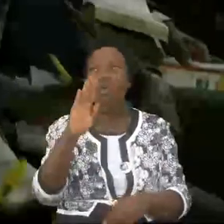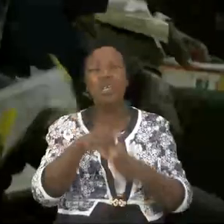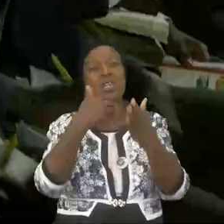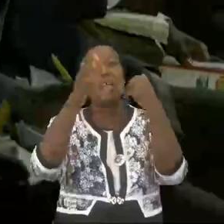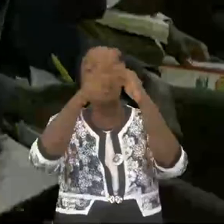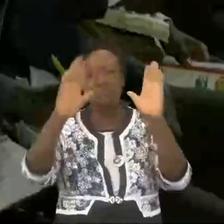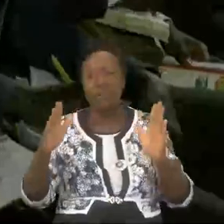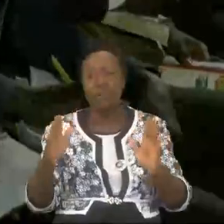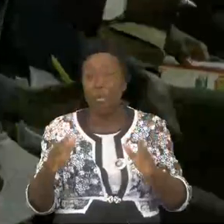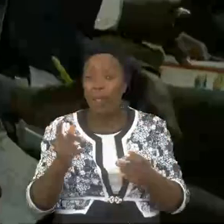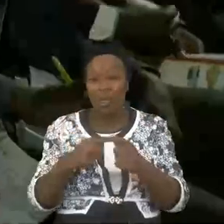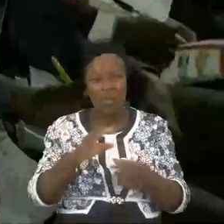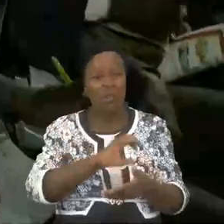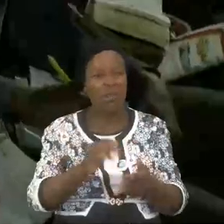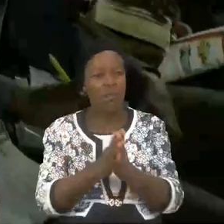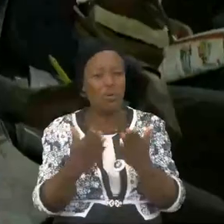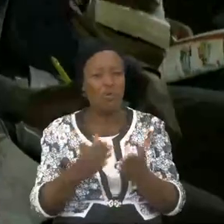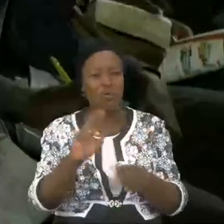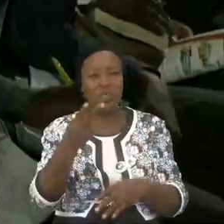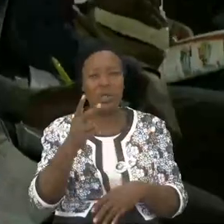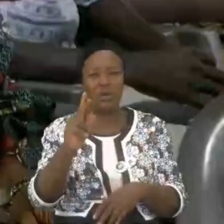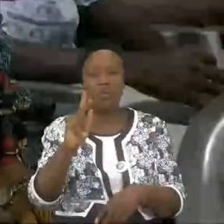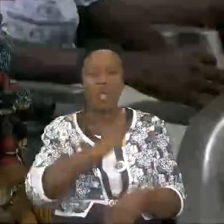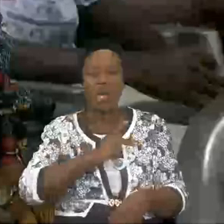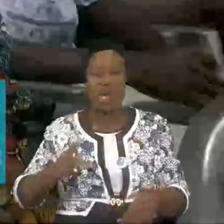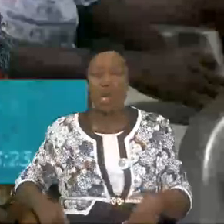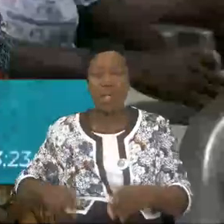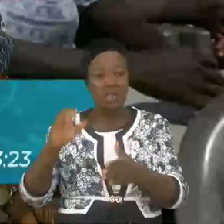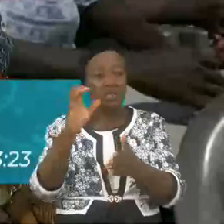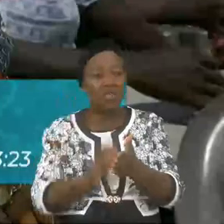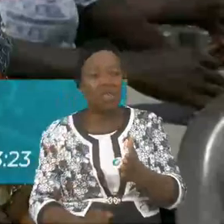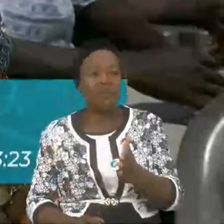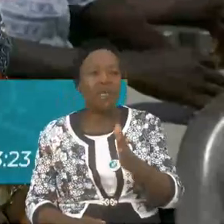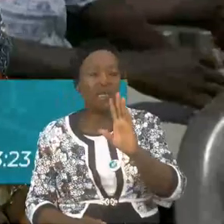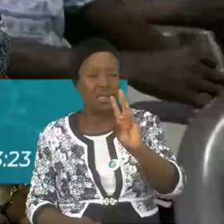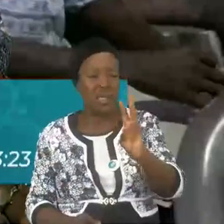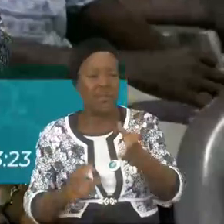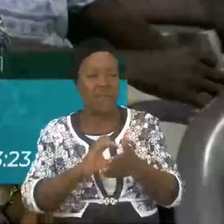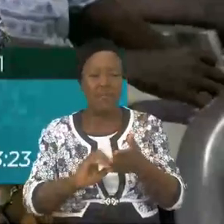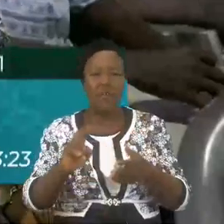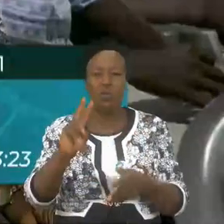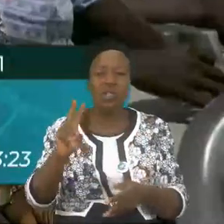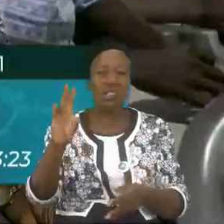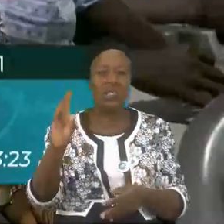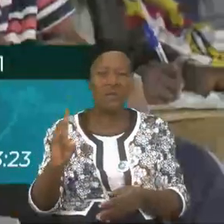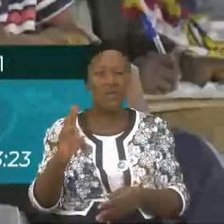au ciel. Voyons 2 Rois 6, verset 27.